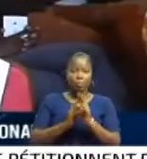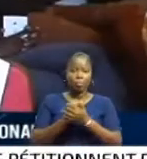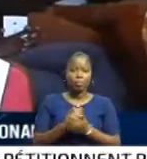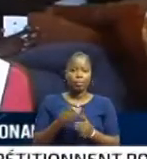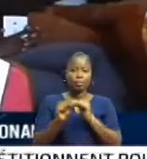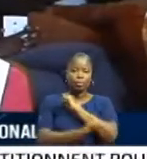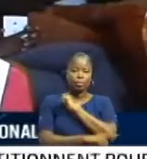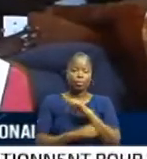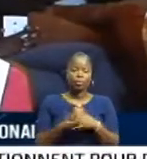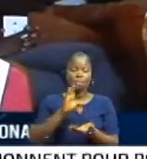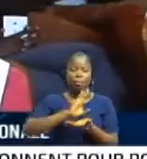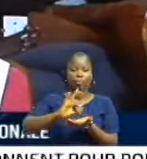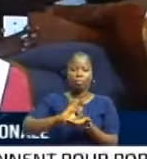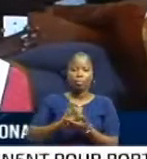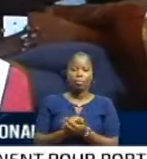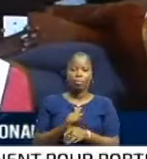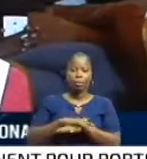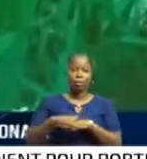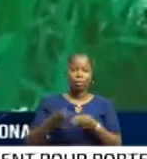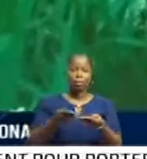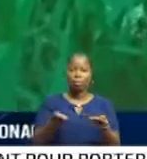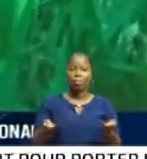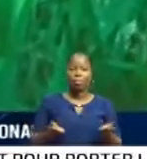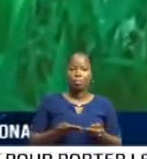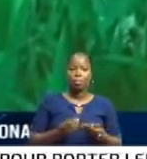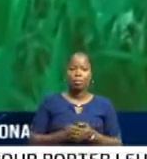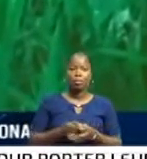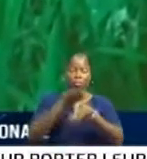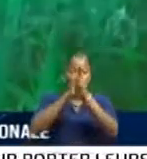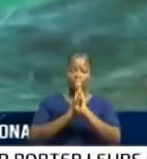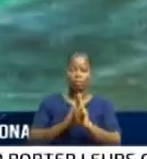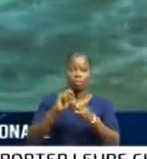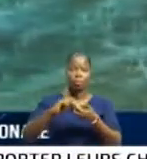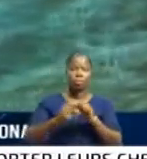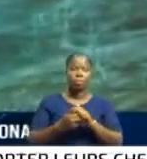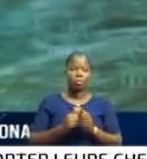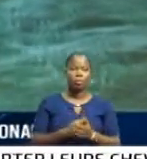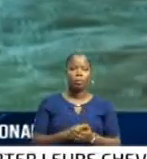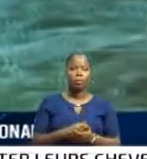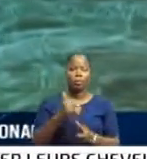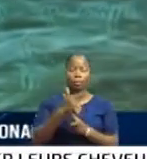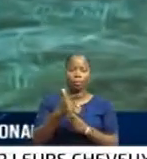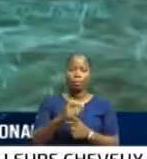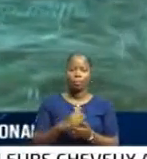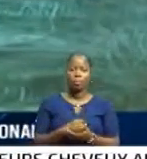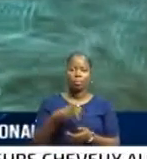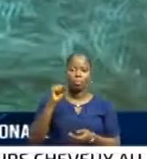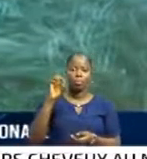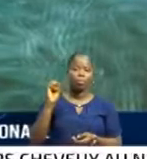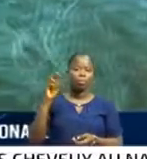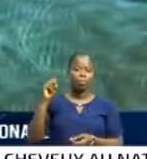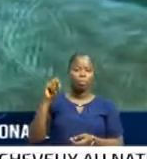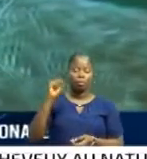sénégal compte miser sur la base pour les respects des normes qui régissent l'environnement nous les sens de la présence du ministre abdoulaye